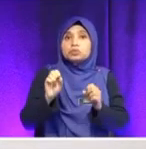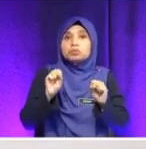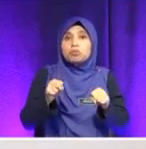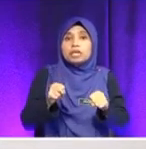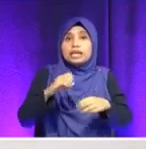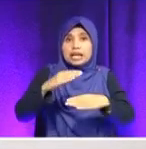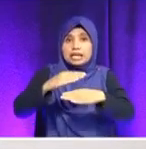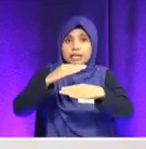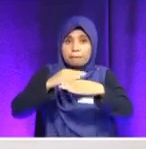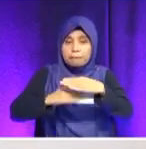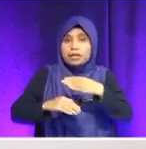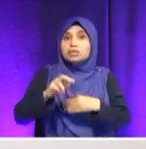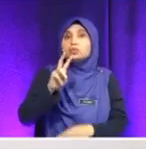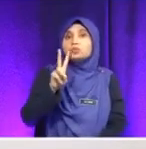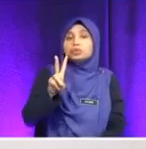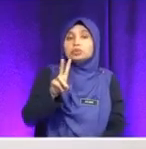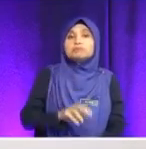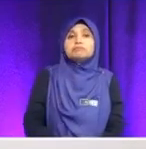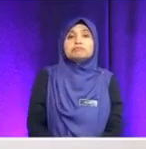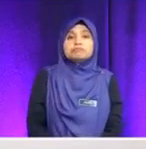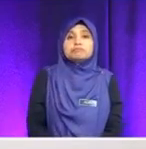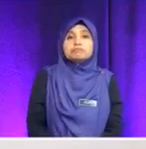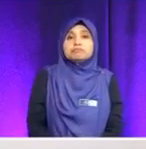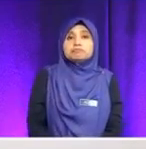dua. Lipat dua. Macam ni.